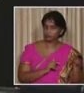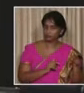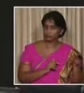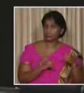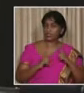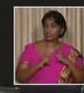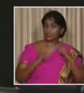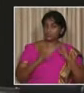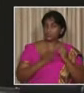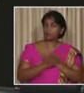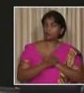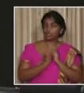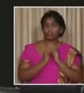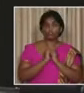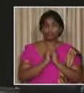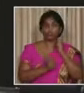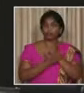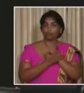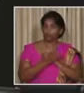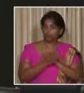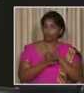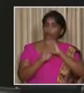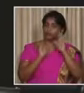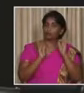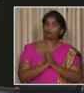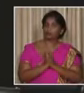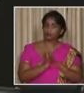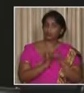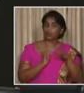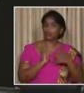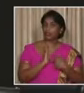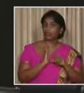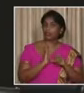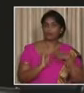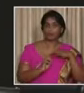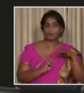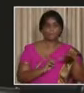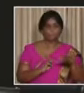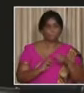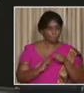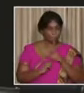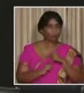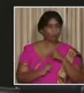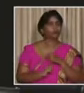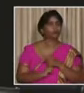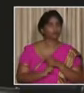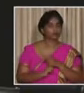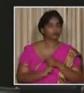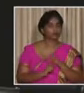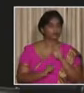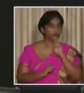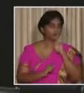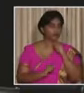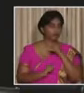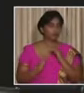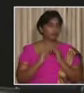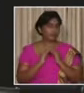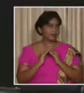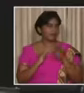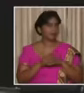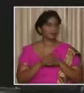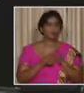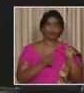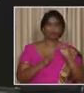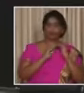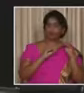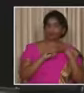ජීවත්වන සියලු දෙනාට රැකියා කරන සියලු දෙනාට ඒ සියලු දෙනාටම ඒ තාක්ෂණය උපයෝගී කරගෙන වෙලා ඒක සුහුරු ගෙයක් වෙන්න පුළුවන් සුහුරු